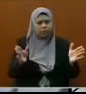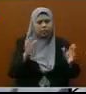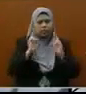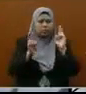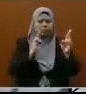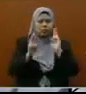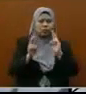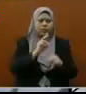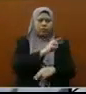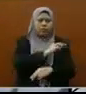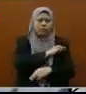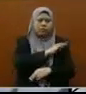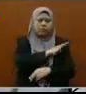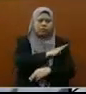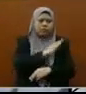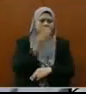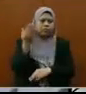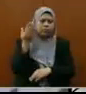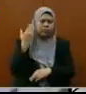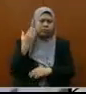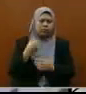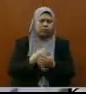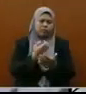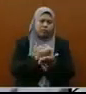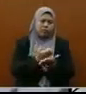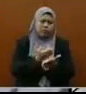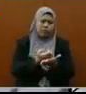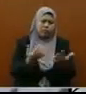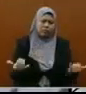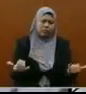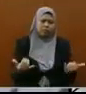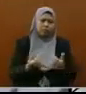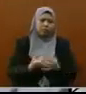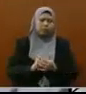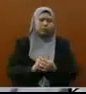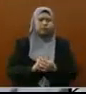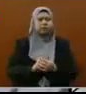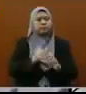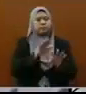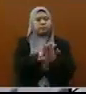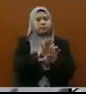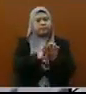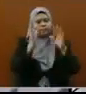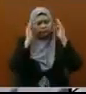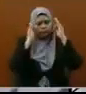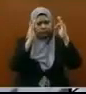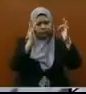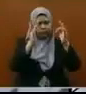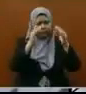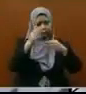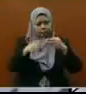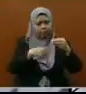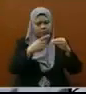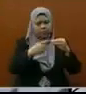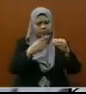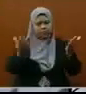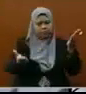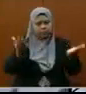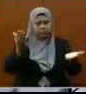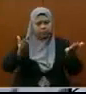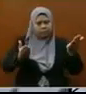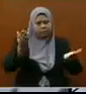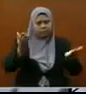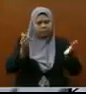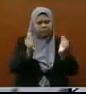Besar berkenaan dengan senario ekonomi semasa, banyak memfokuskan tentang perbandingan